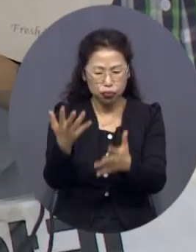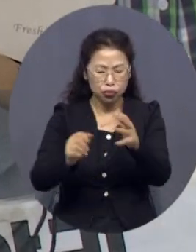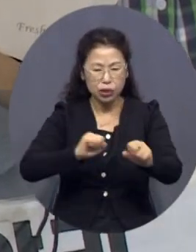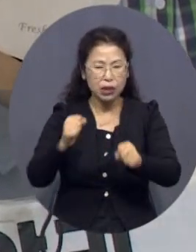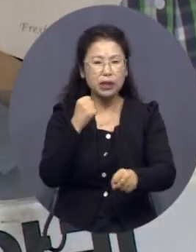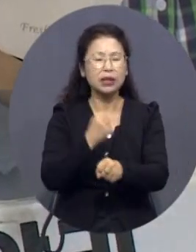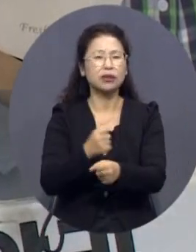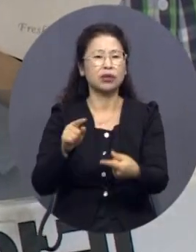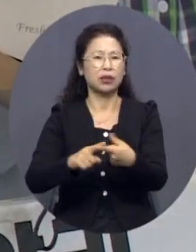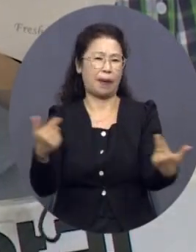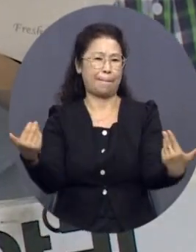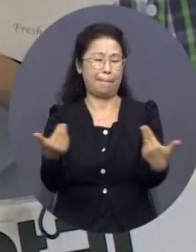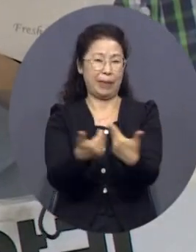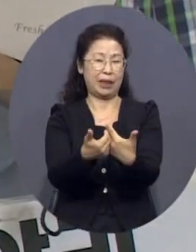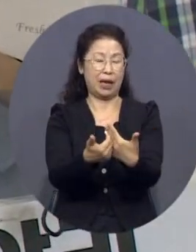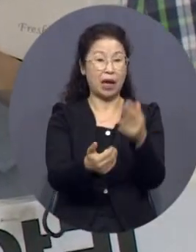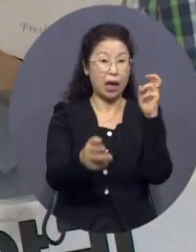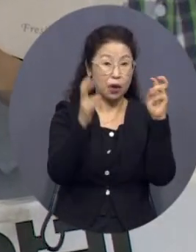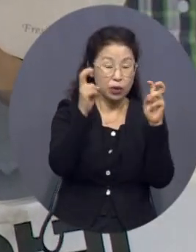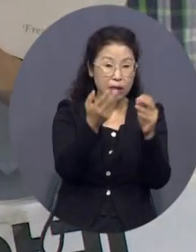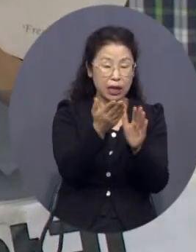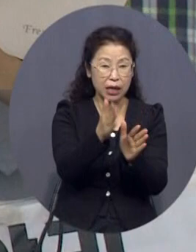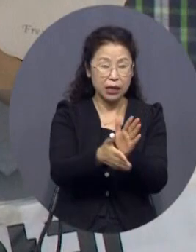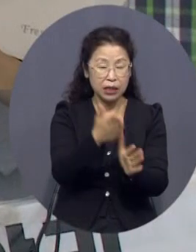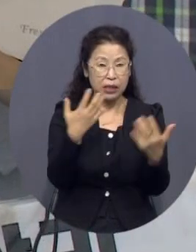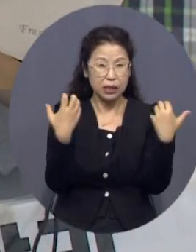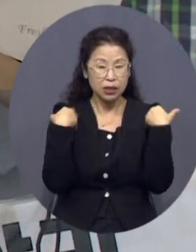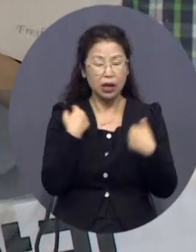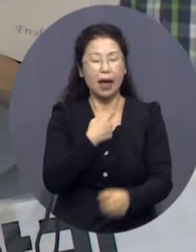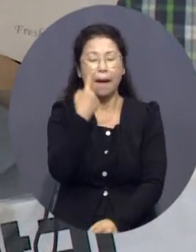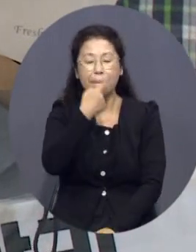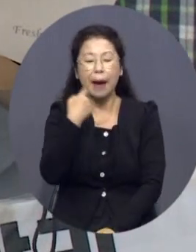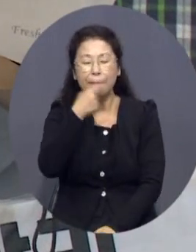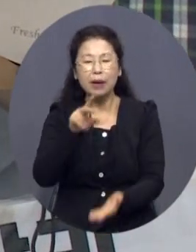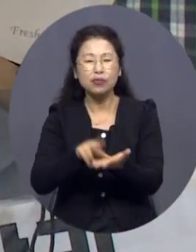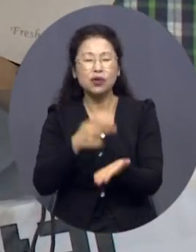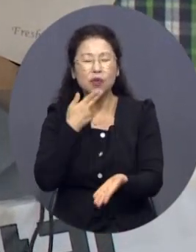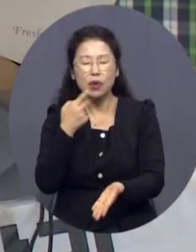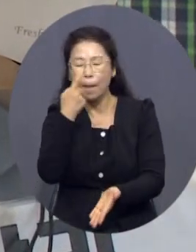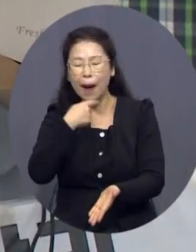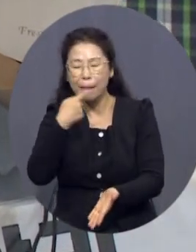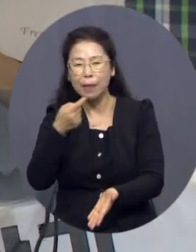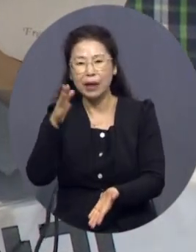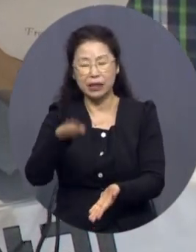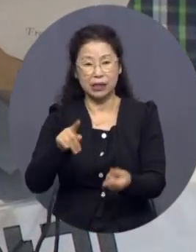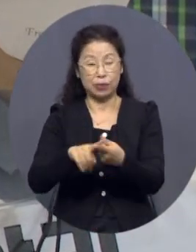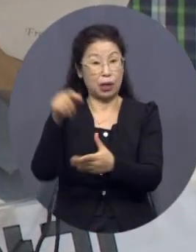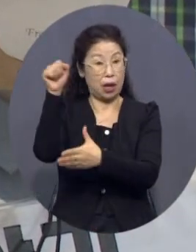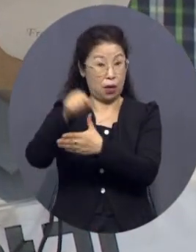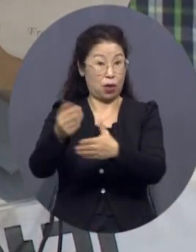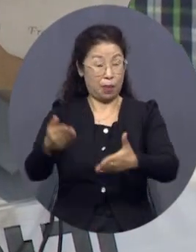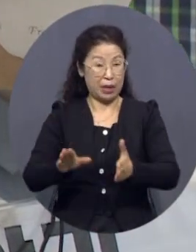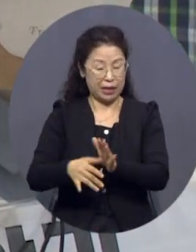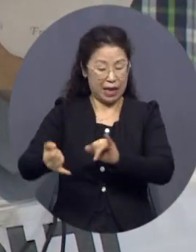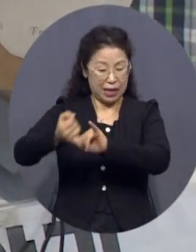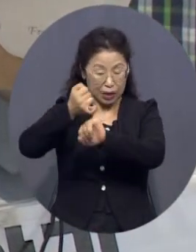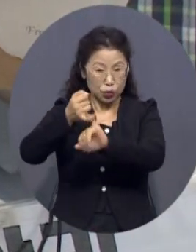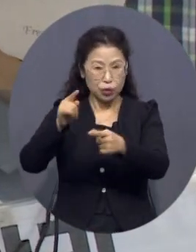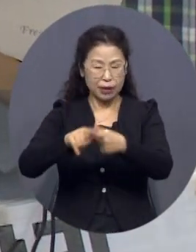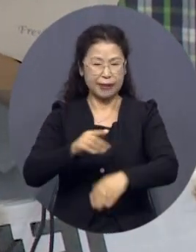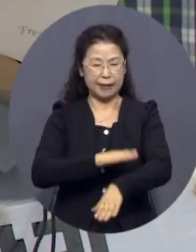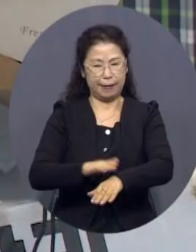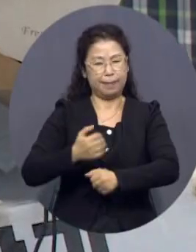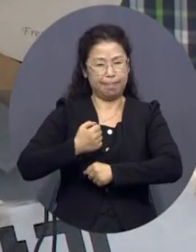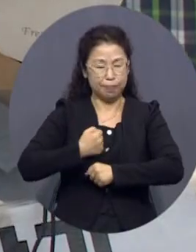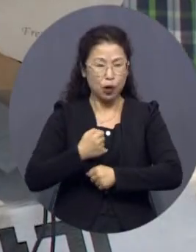반대합니다. 사업자와 제주시가 아무리 감언이설로 문제가 없다고 하더라도 허가받을 때 약속한 내용을 지킬